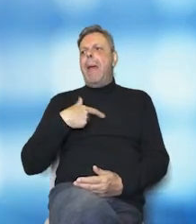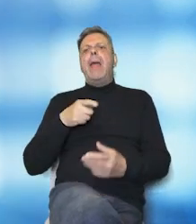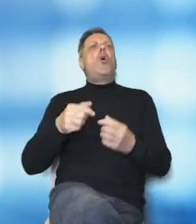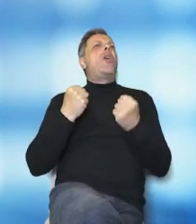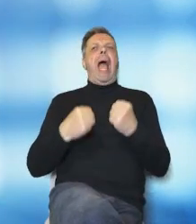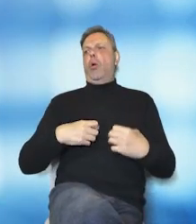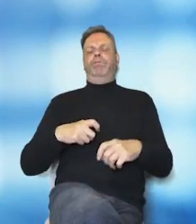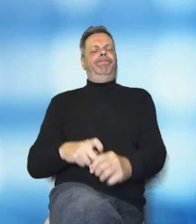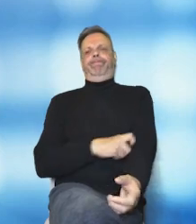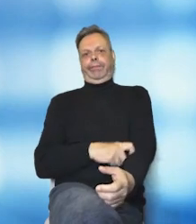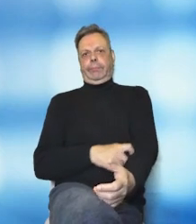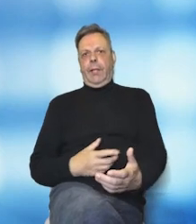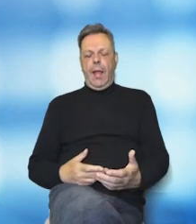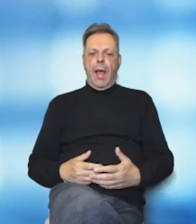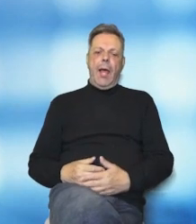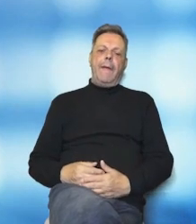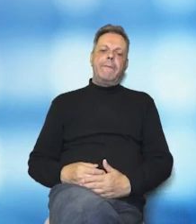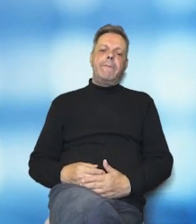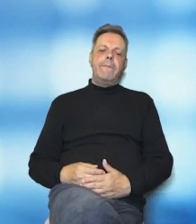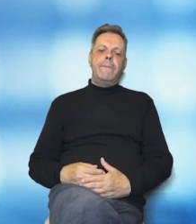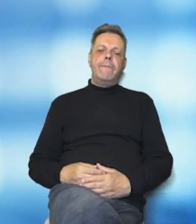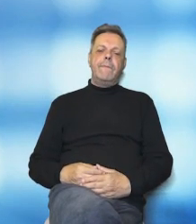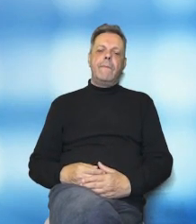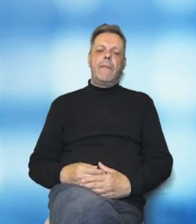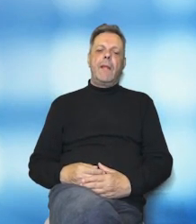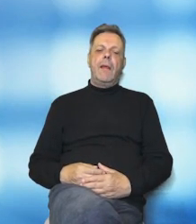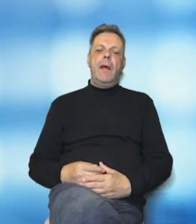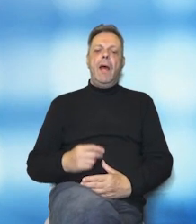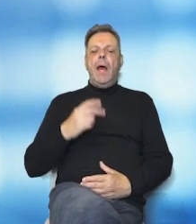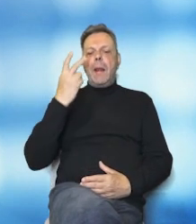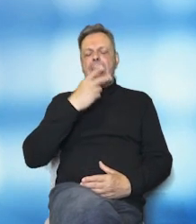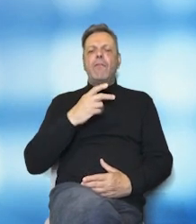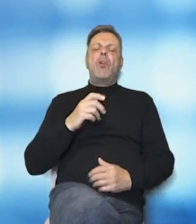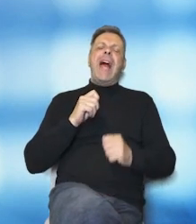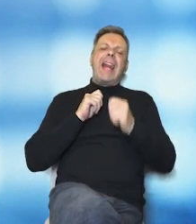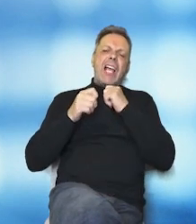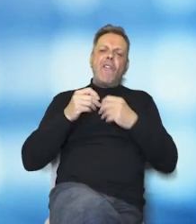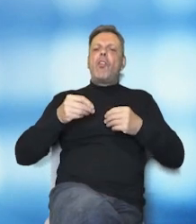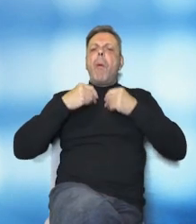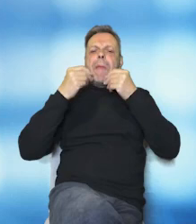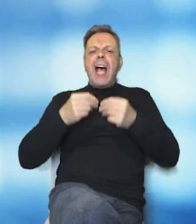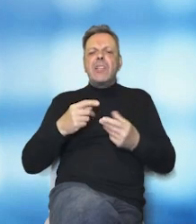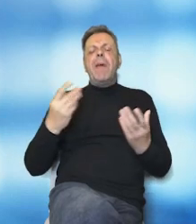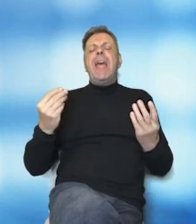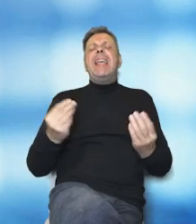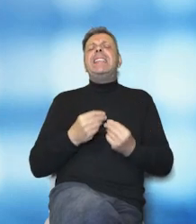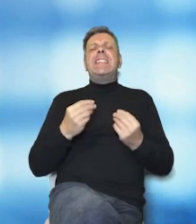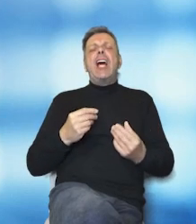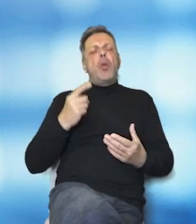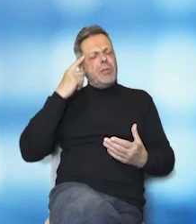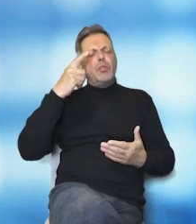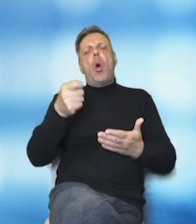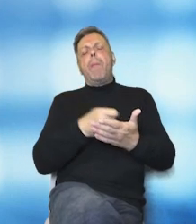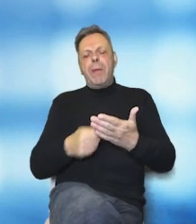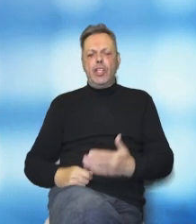me. Mm-hmm. Ali ovoga, i mislim, onda naravno s njim razgovorom objasnim zašto to nije dobro što on piše. On mi recimo